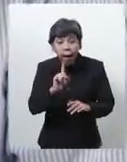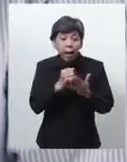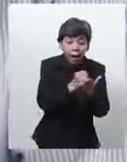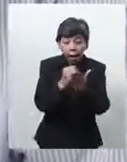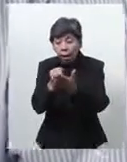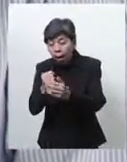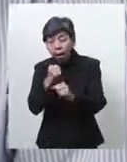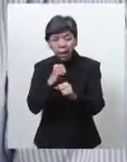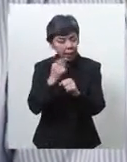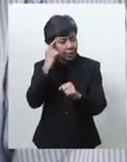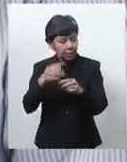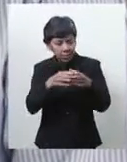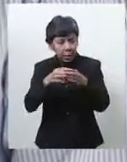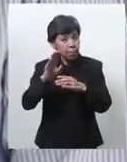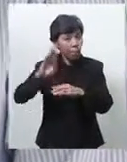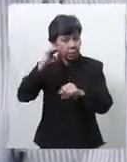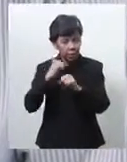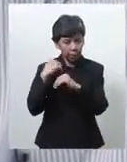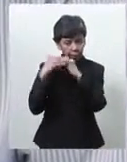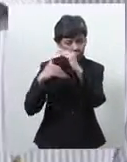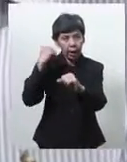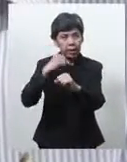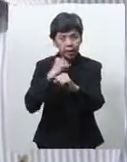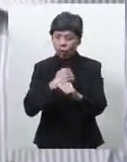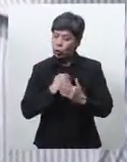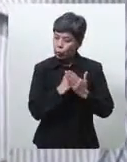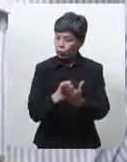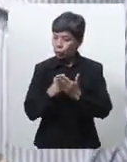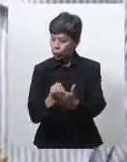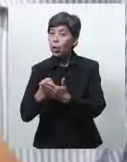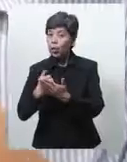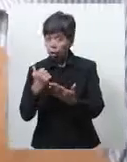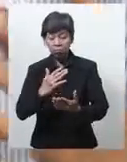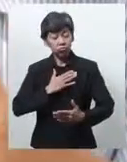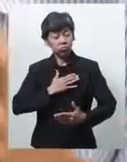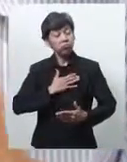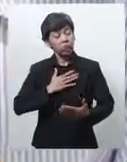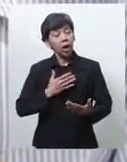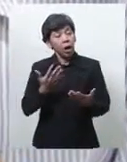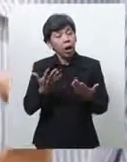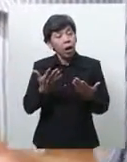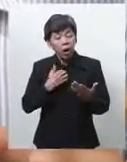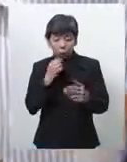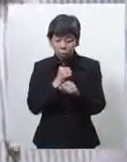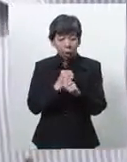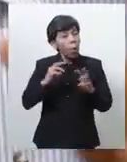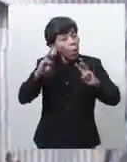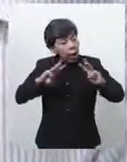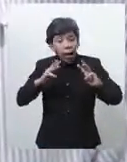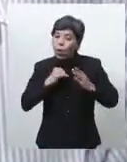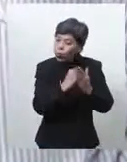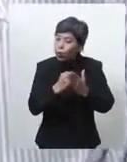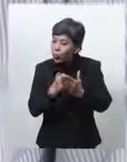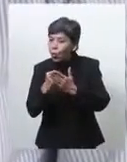ามารถทำยังไงให้องค์กรเนี่ยสามารถอยู่ได้ช่วยแบ่งเบาภาระนั้นโดยที่ตัวเขาก็เป็นคนหนึ่งที่ถ้ามีเวลาว่